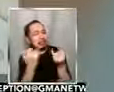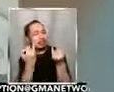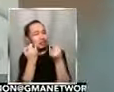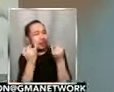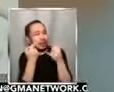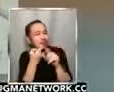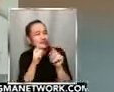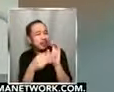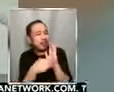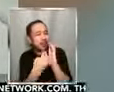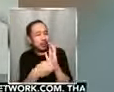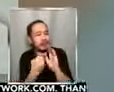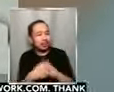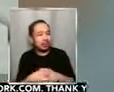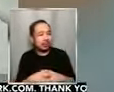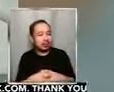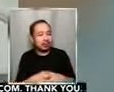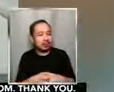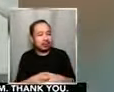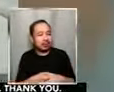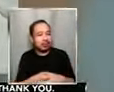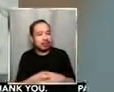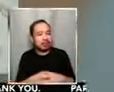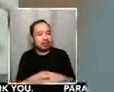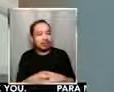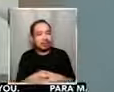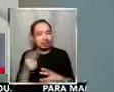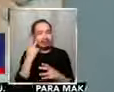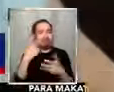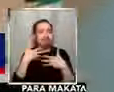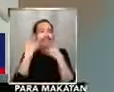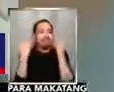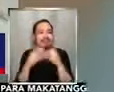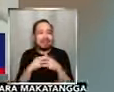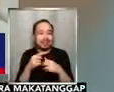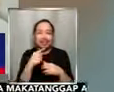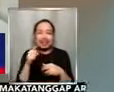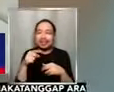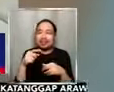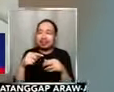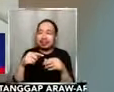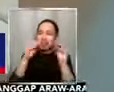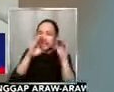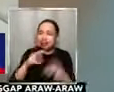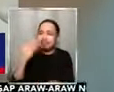module. Ding to Blue, ay yellow to! Sabi nga ni Ma'am Blue.